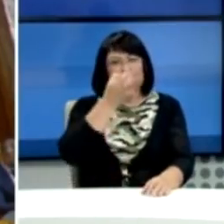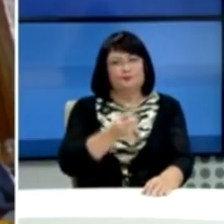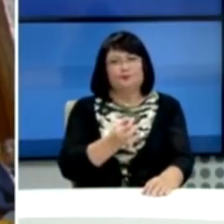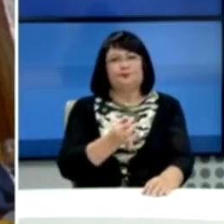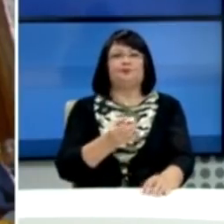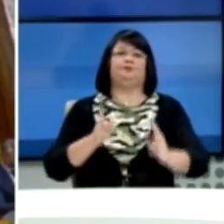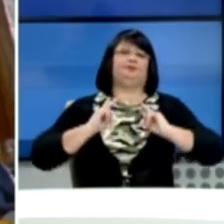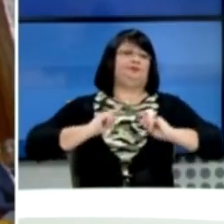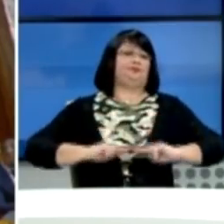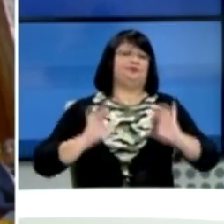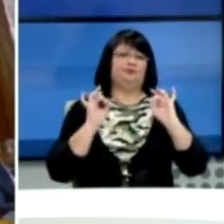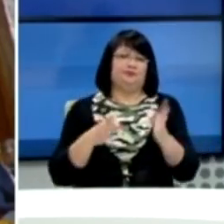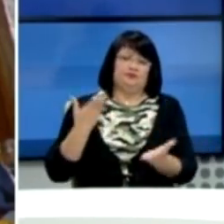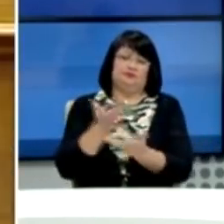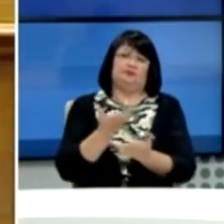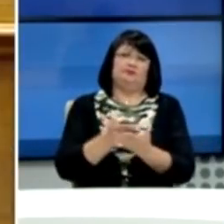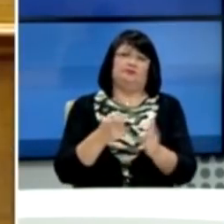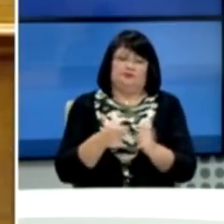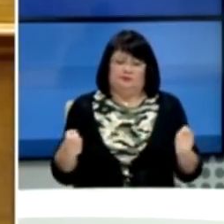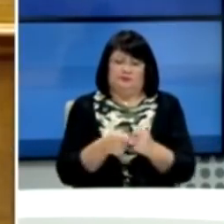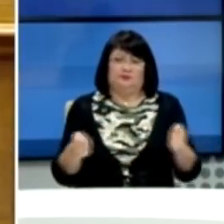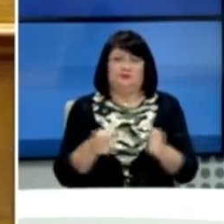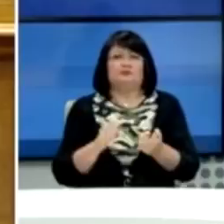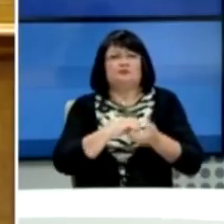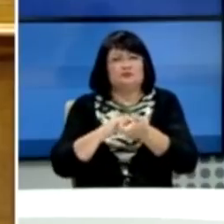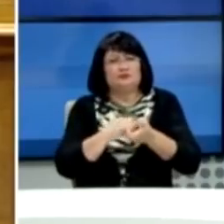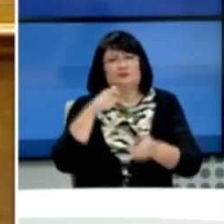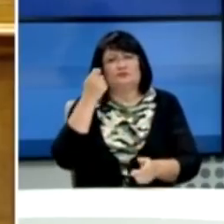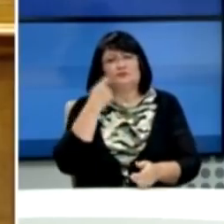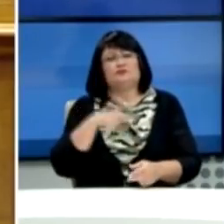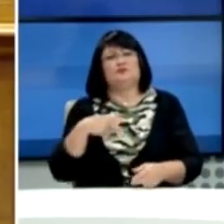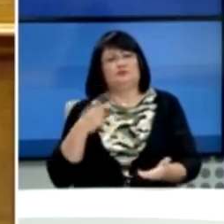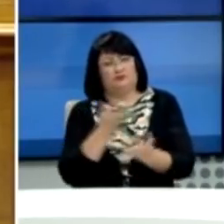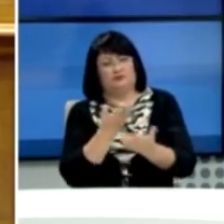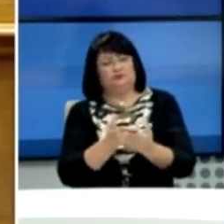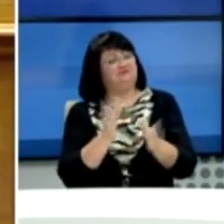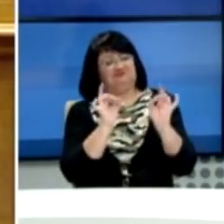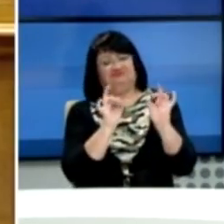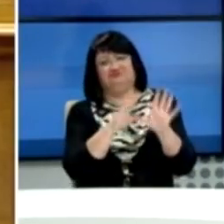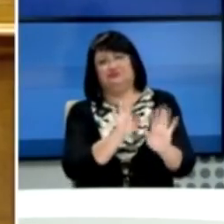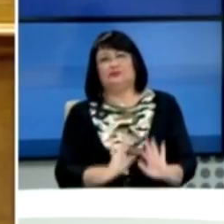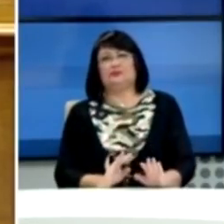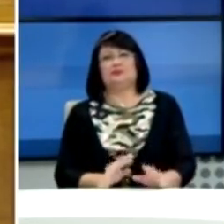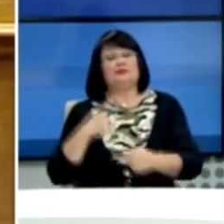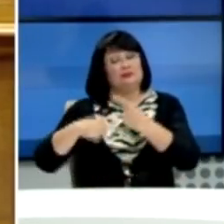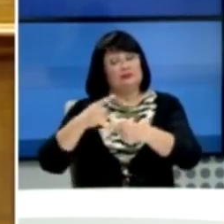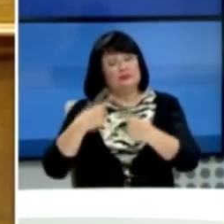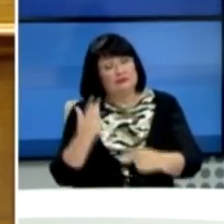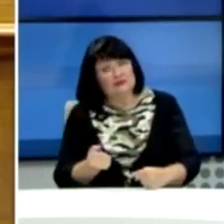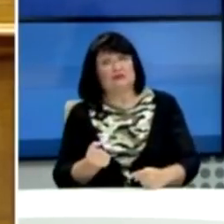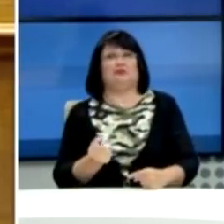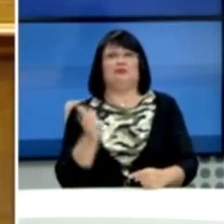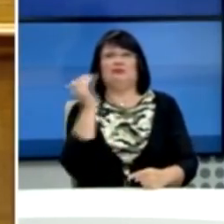δεν ικανοποιήσατε κανένα από τα μέτρα που πρότειναν σύλλογοι γονέων και εκπαιδευτικών, με βάση την πείρα τους και